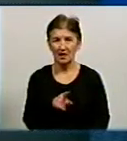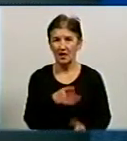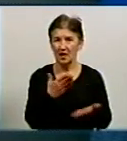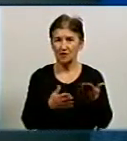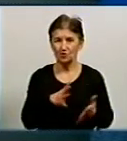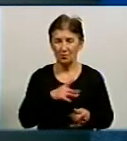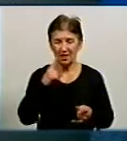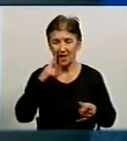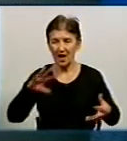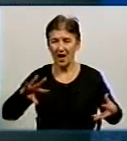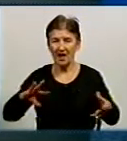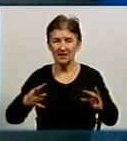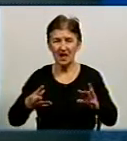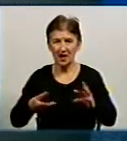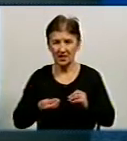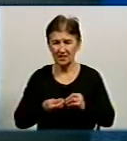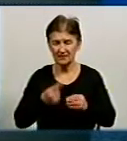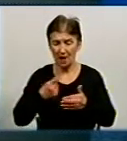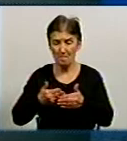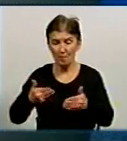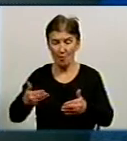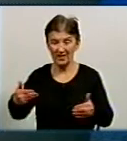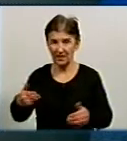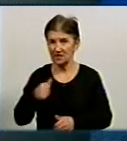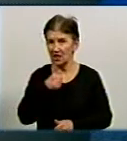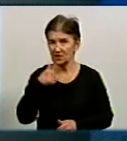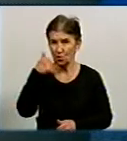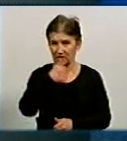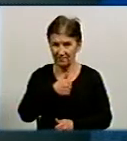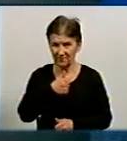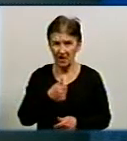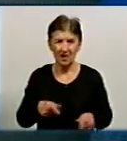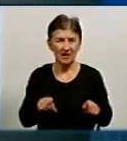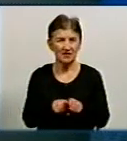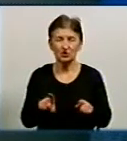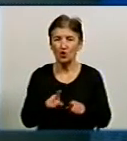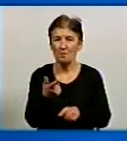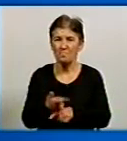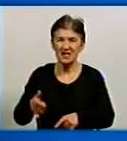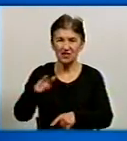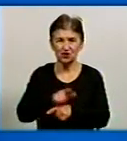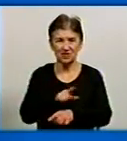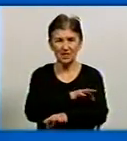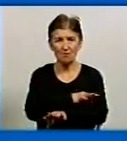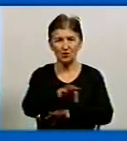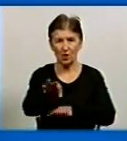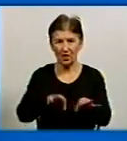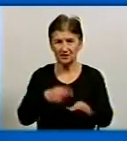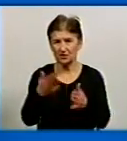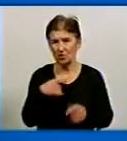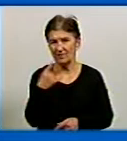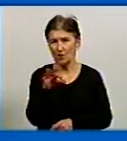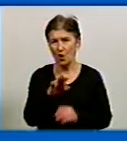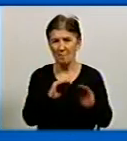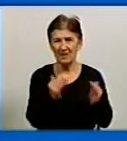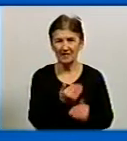по виграним проєктам попередніх років, ймовірно, сталося так, що більшість проєктів, якщо говорити про малі проєкти,